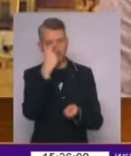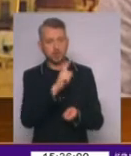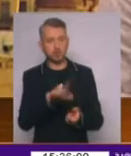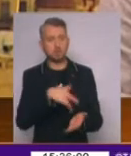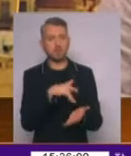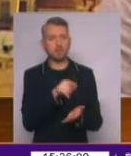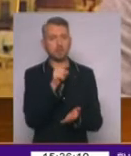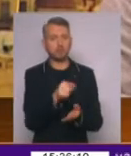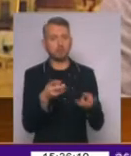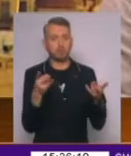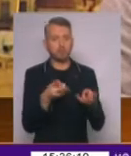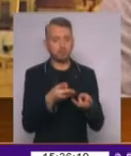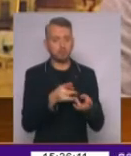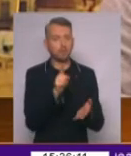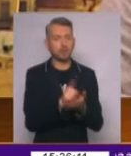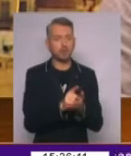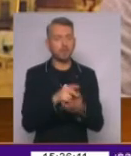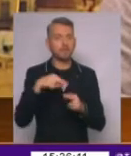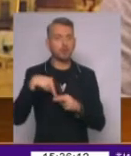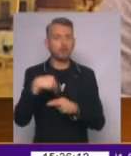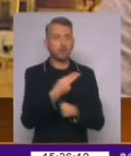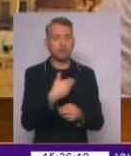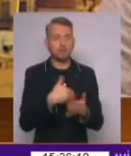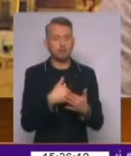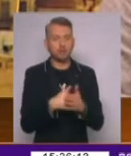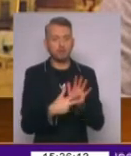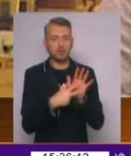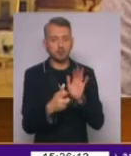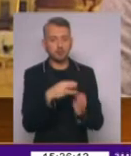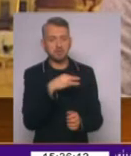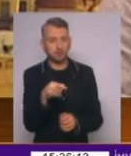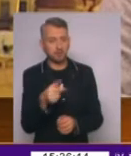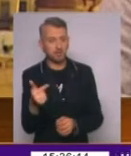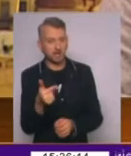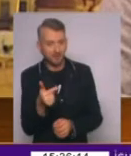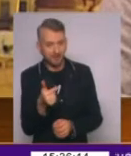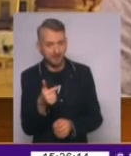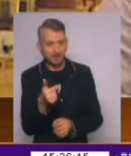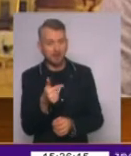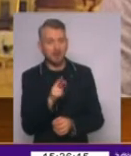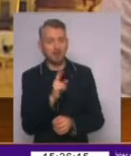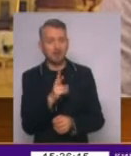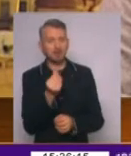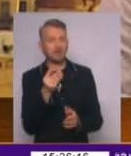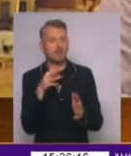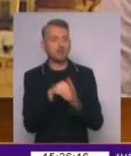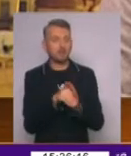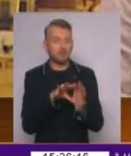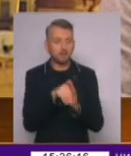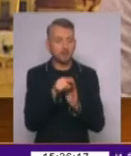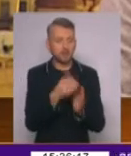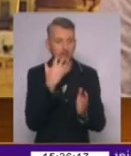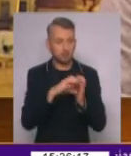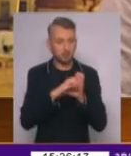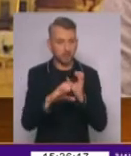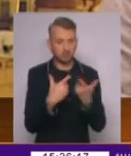місто їм потрібно повинно відшкодувати близько 800 мільйонів гривень у якості інвестицій, вкладень в ці тепломережі.